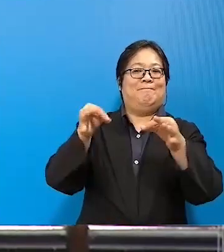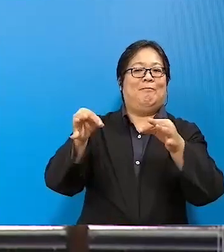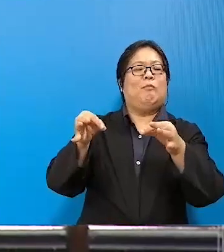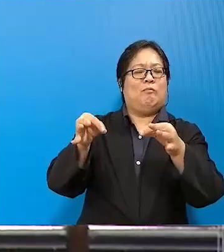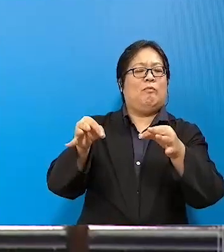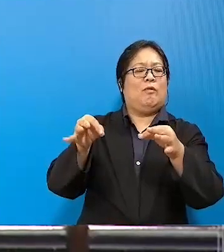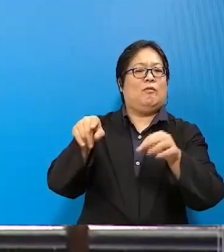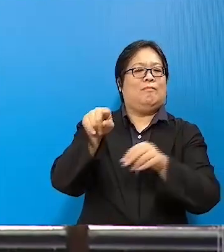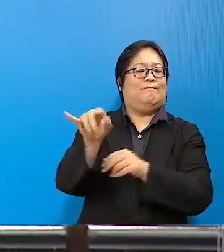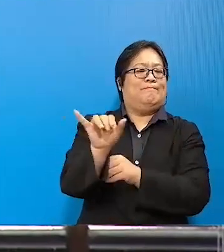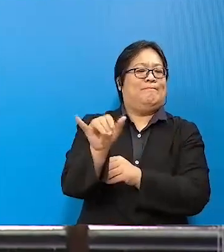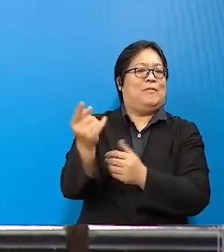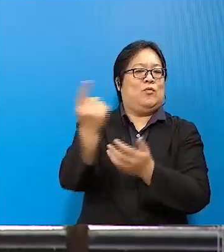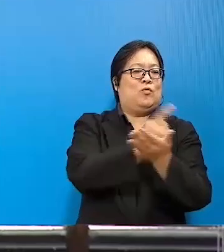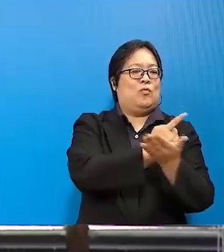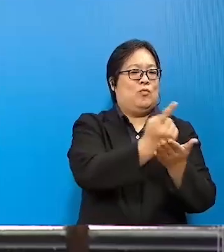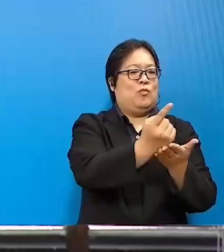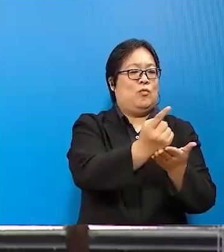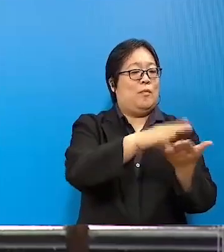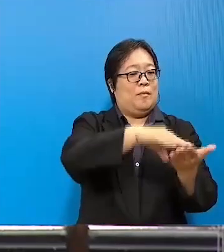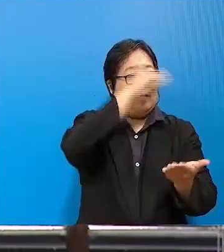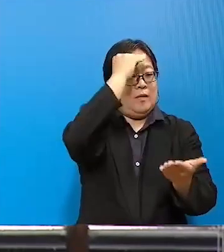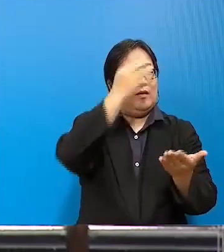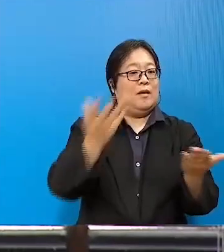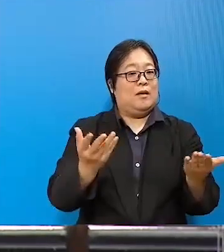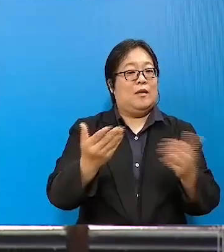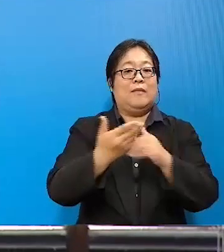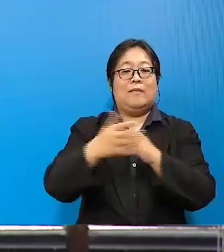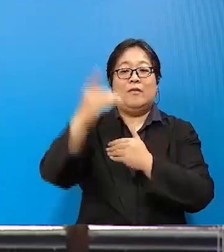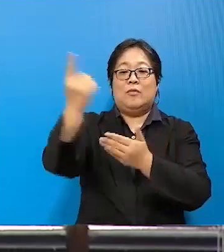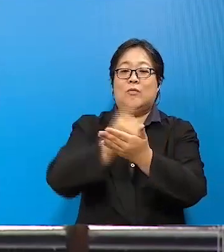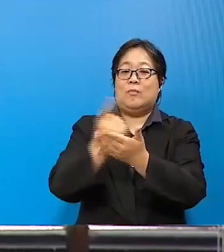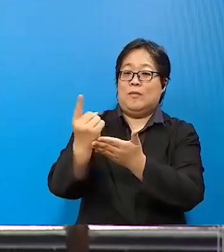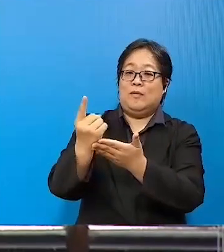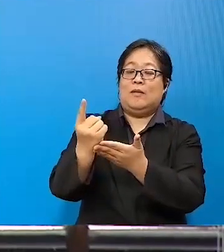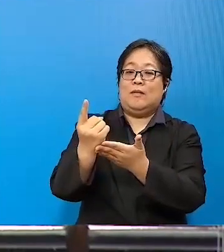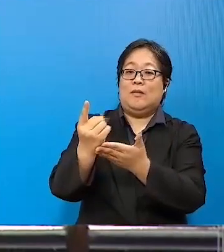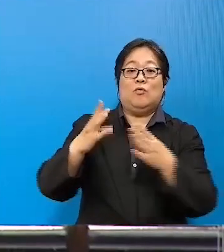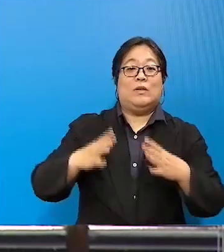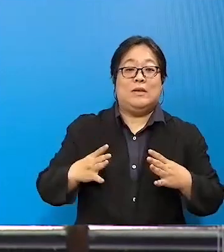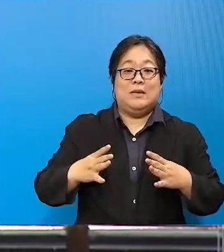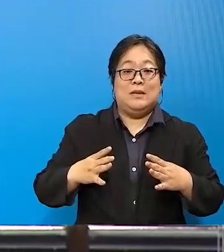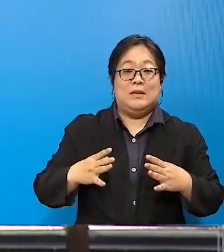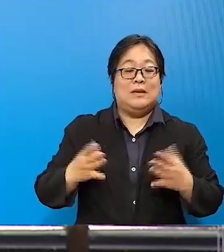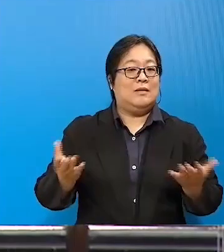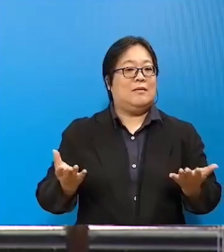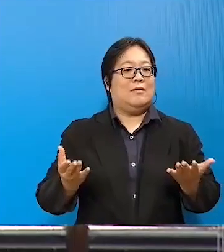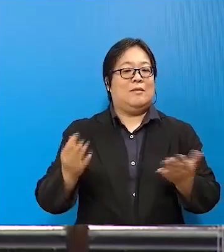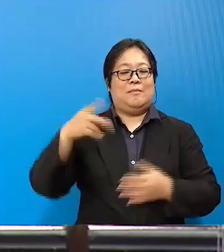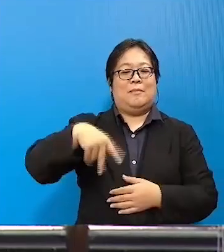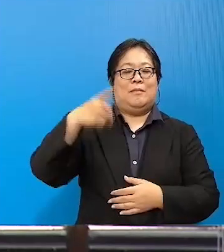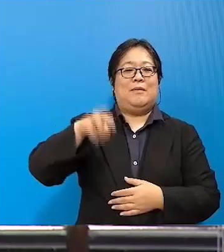seolah-olah satu minggu belajar, lepas itu satu minggu cuti. Kerana